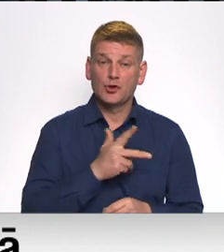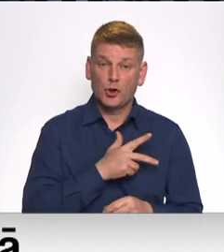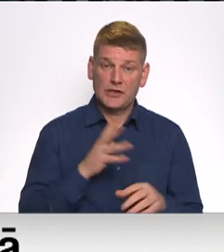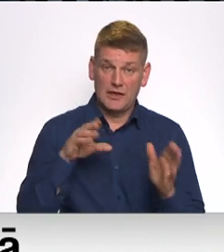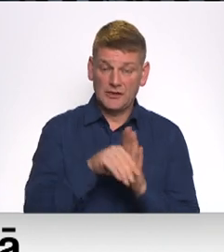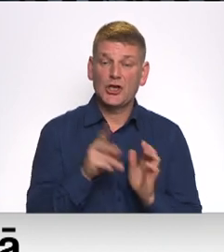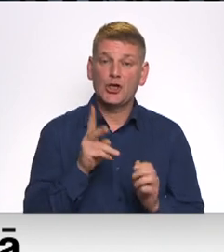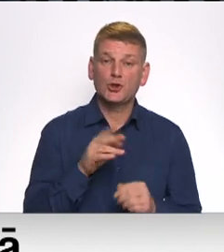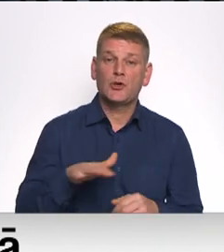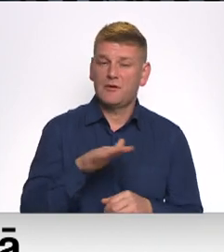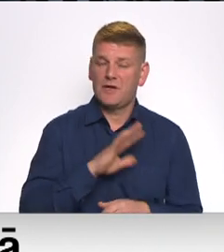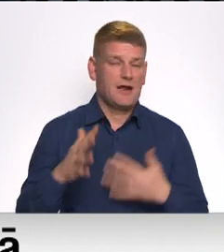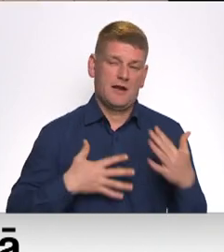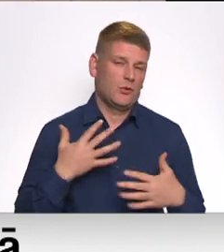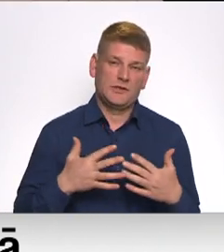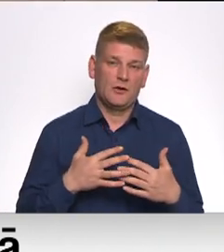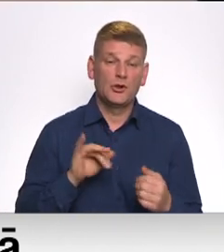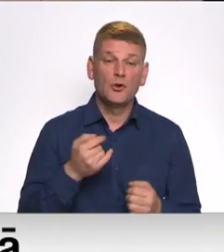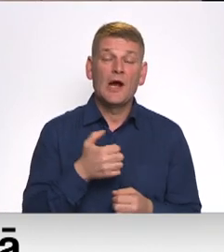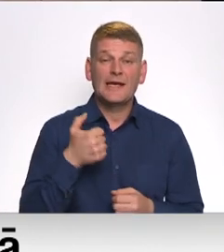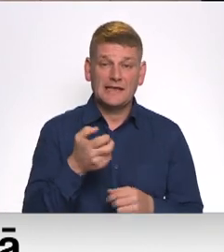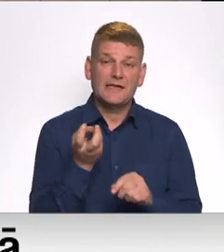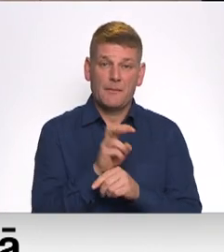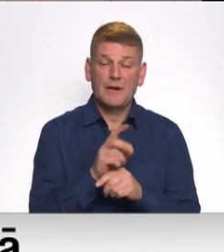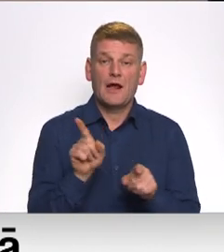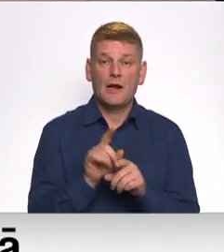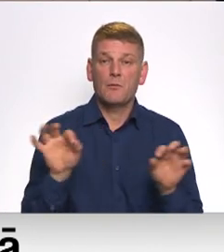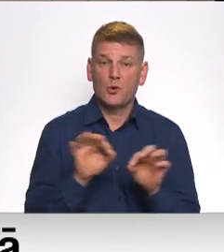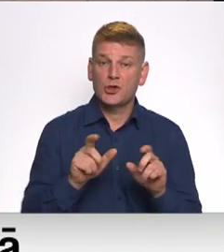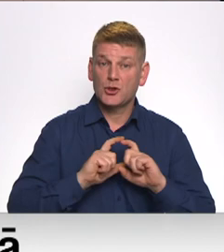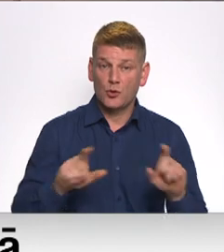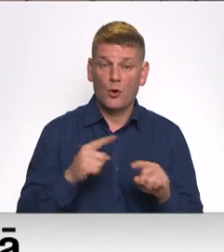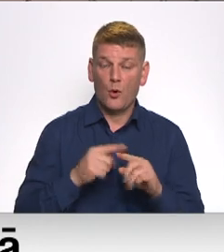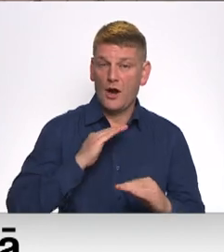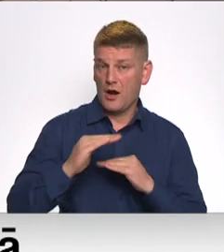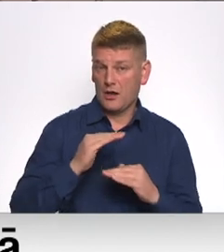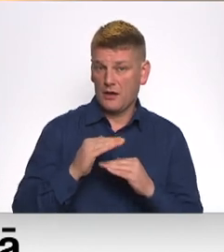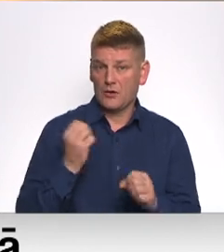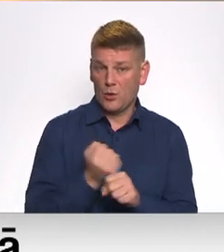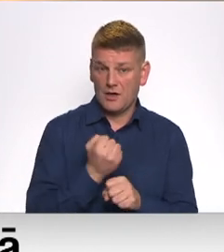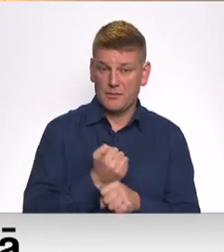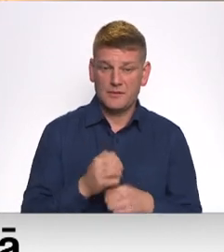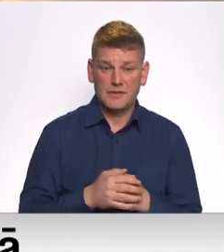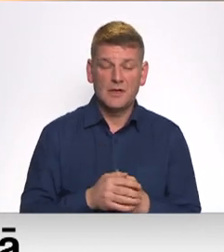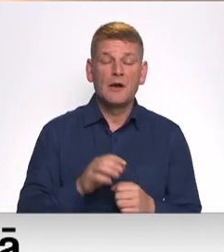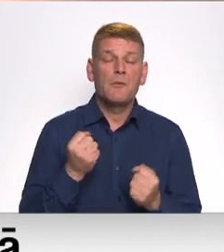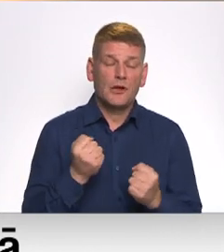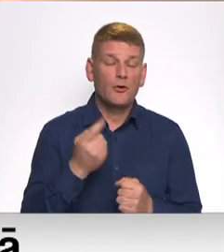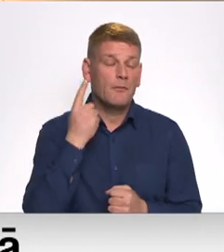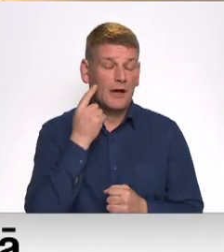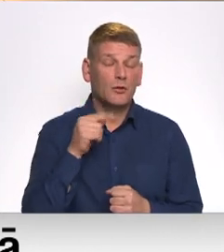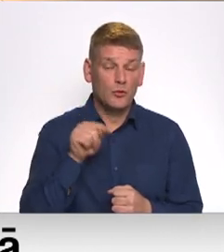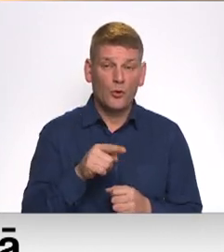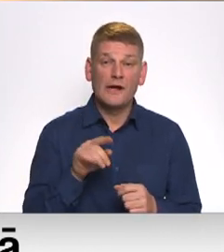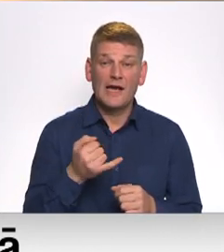socializēšanos Kiša ģimenē gan neuztraucas, jo Gints apmeklē arī mūzikas skolu un karatē nodarbības. Paturam protā arī to, ka ja